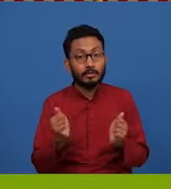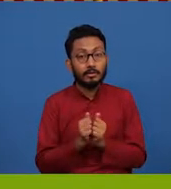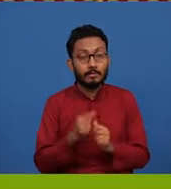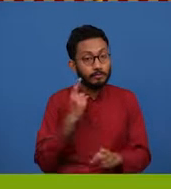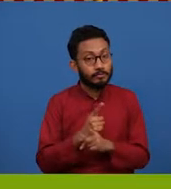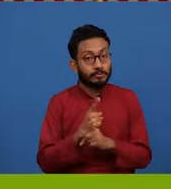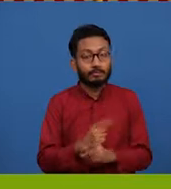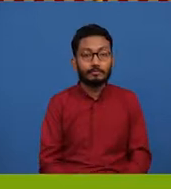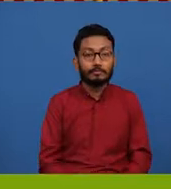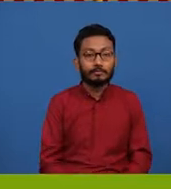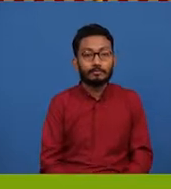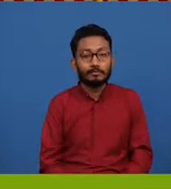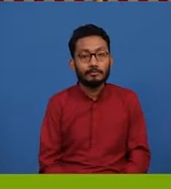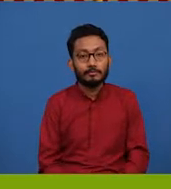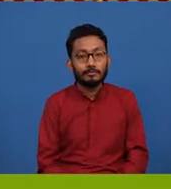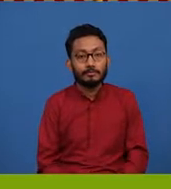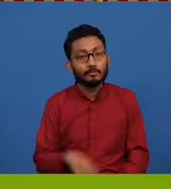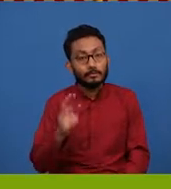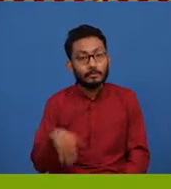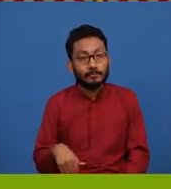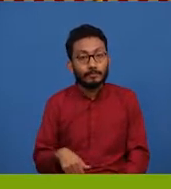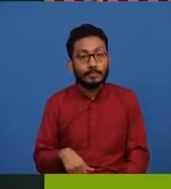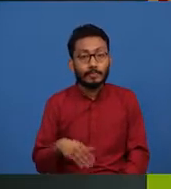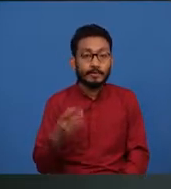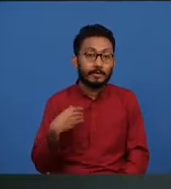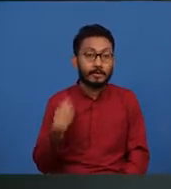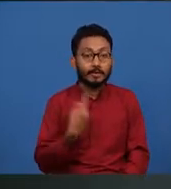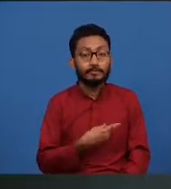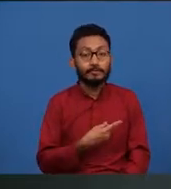Sebelum berpisah, jom kita menyanyi bersama-sama.